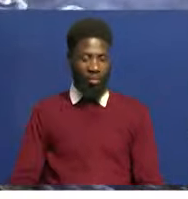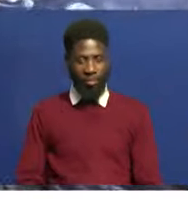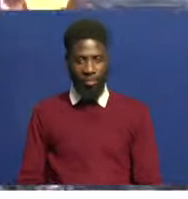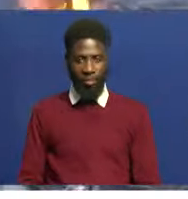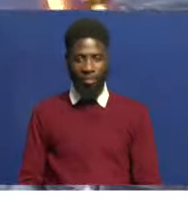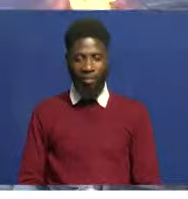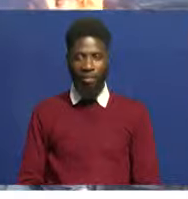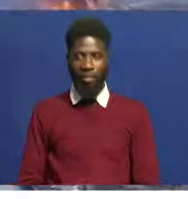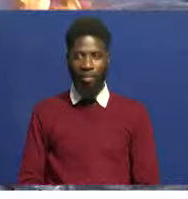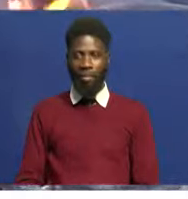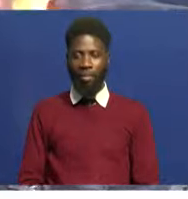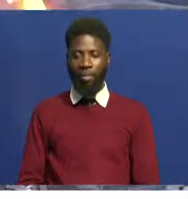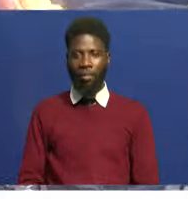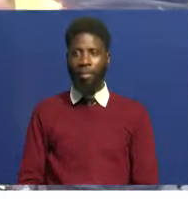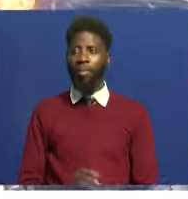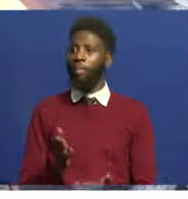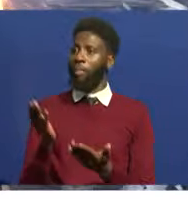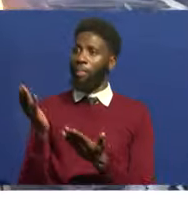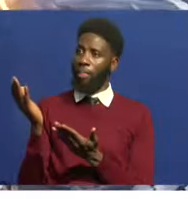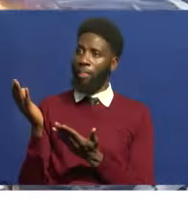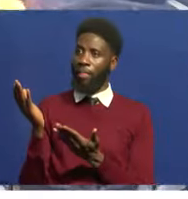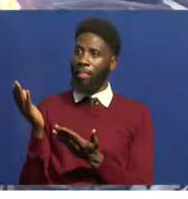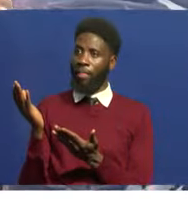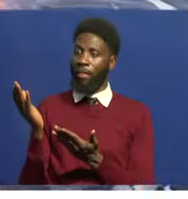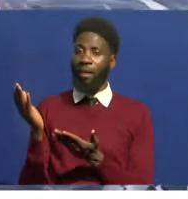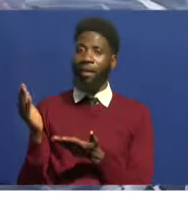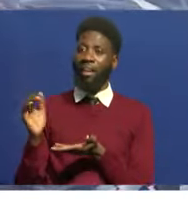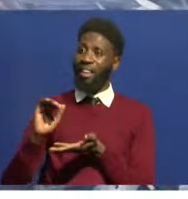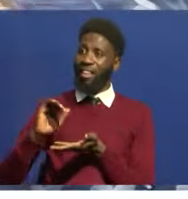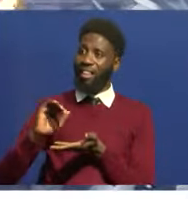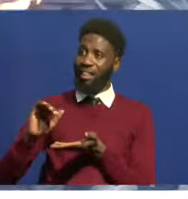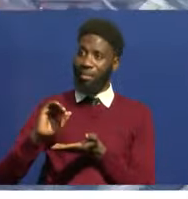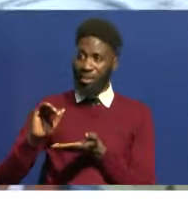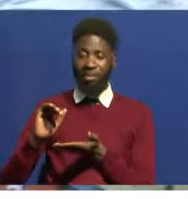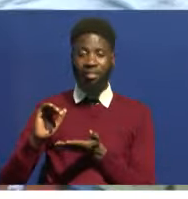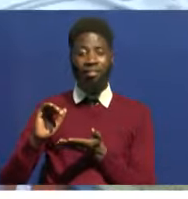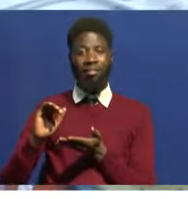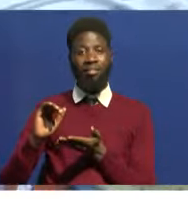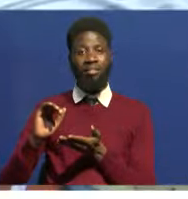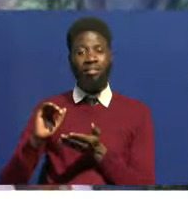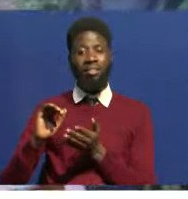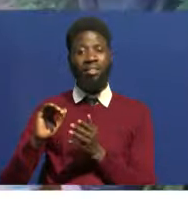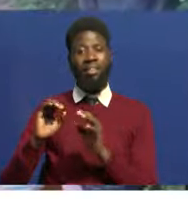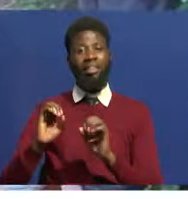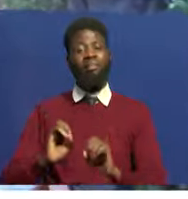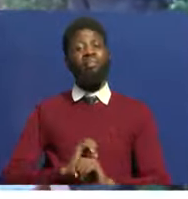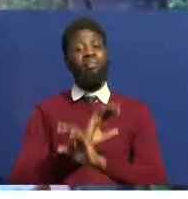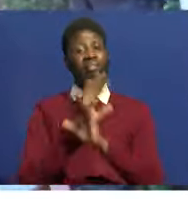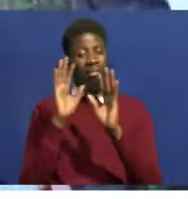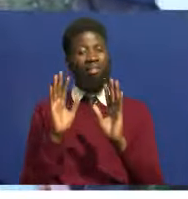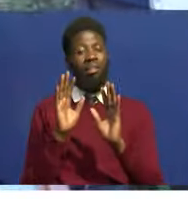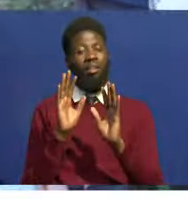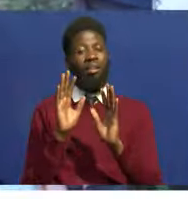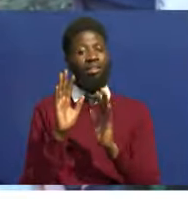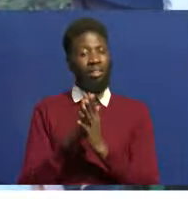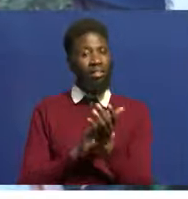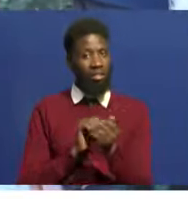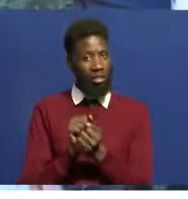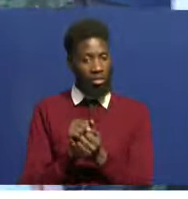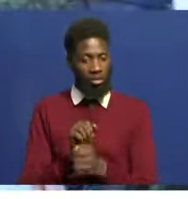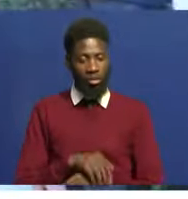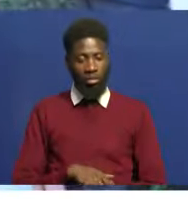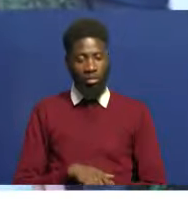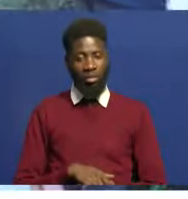majivu Na vifusi vikiwa ishara ya uharibifu mkubwa Wa makazi kwenye moto uliowacha wakazi na masononeko Ya